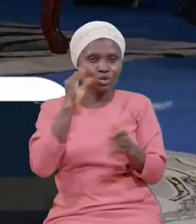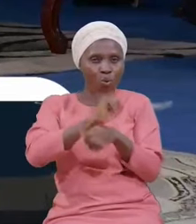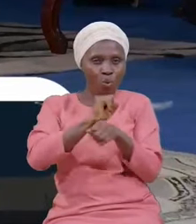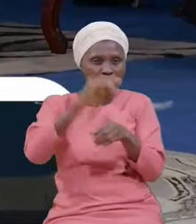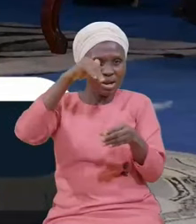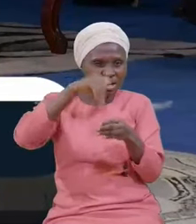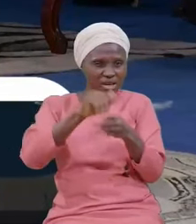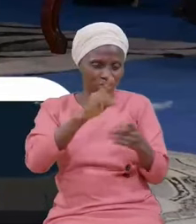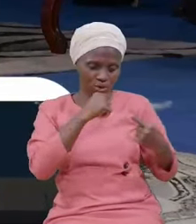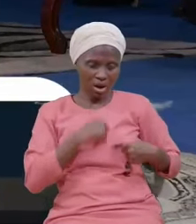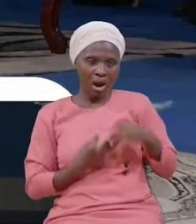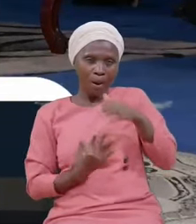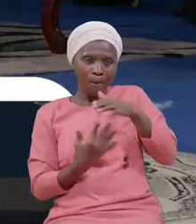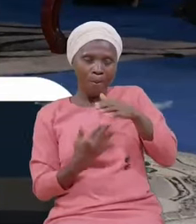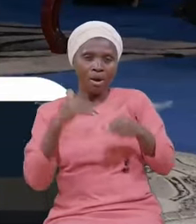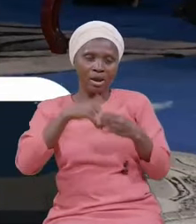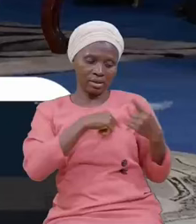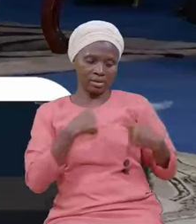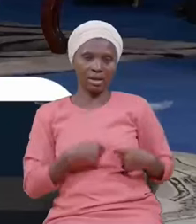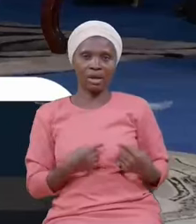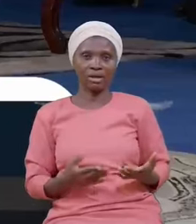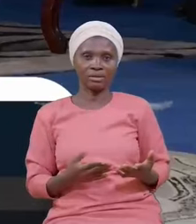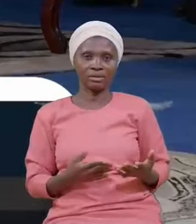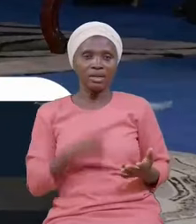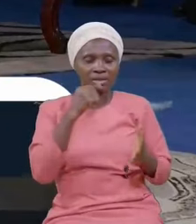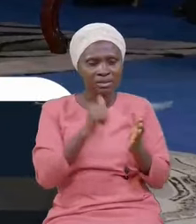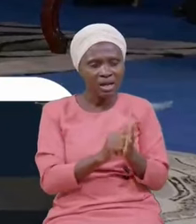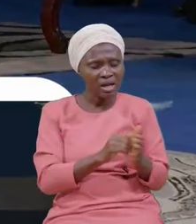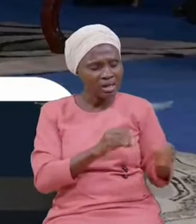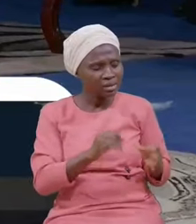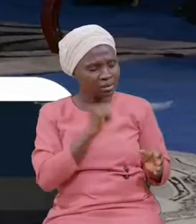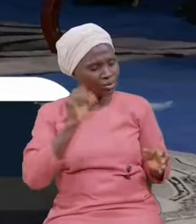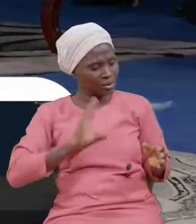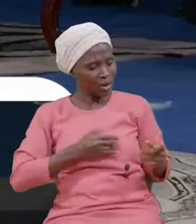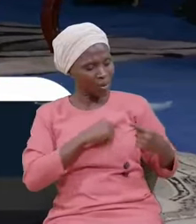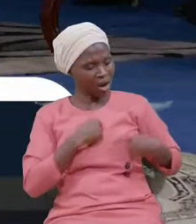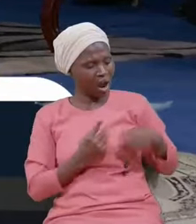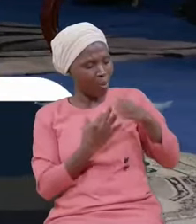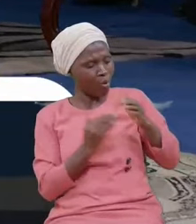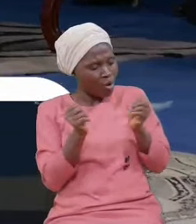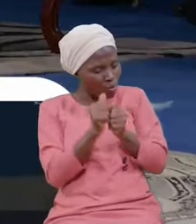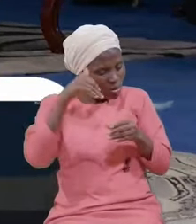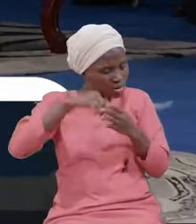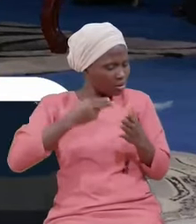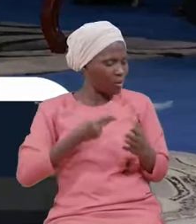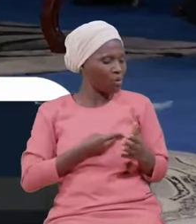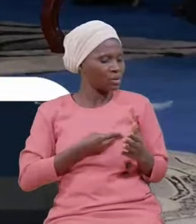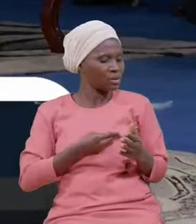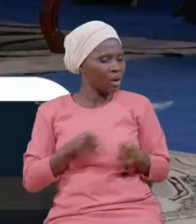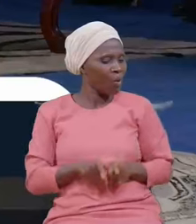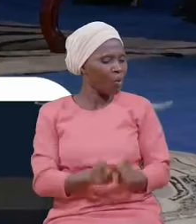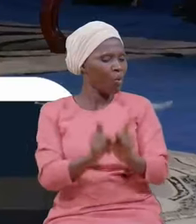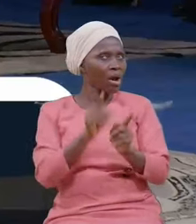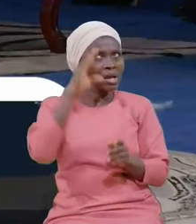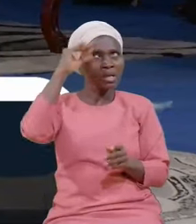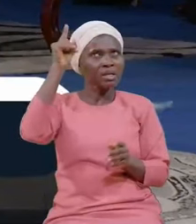brûle dans le cœur. Notre cœur ne brûlait-il pas au-dedans de nous lorsqu'il nous parlait